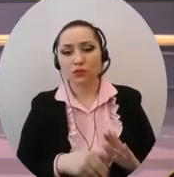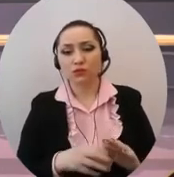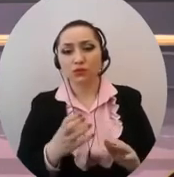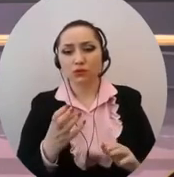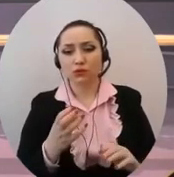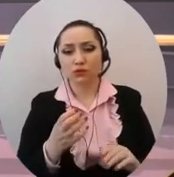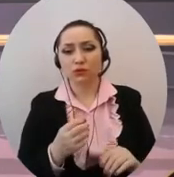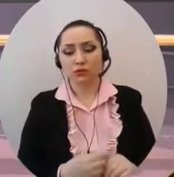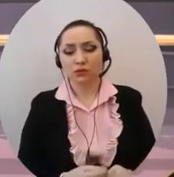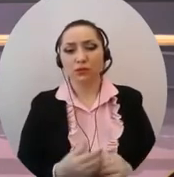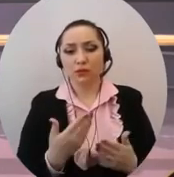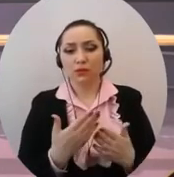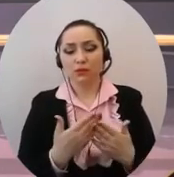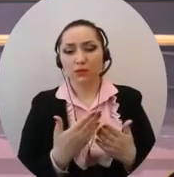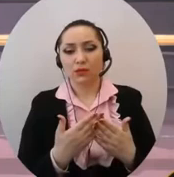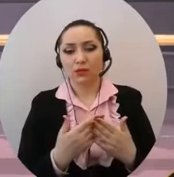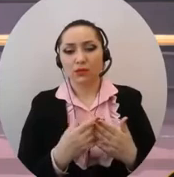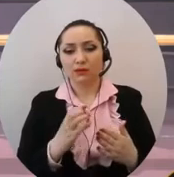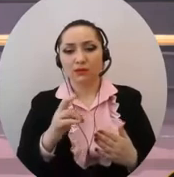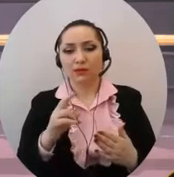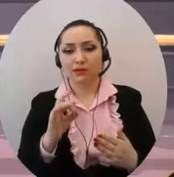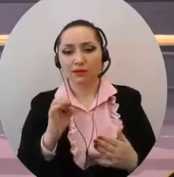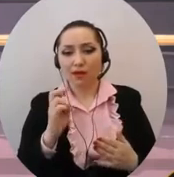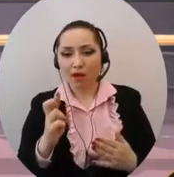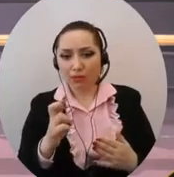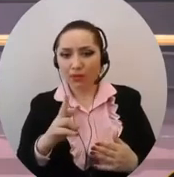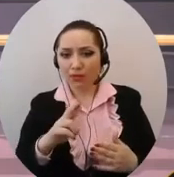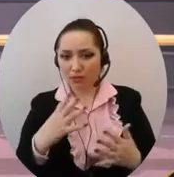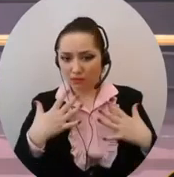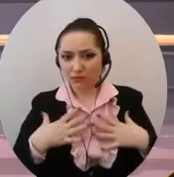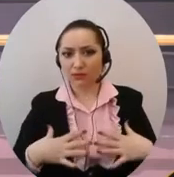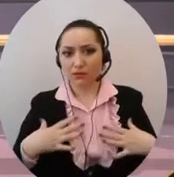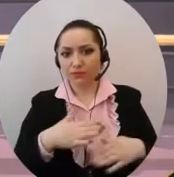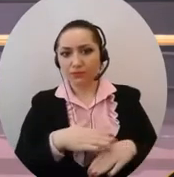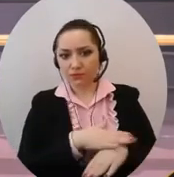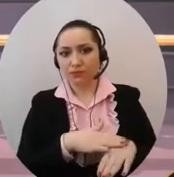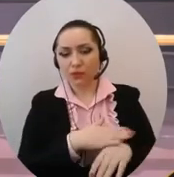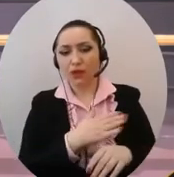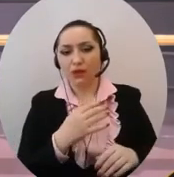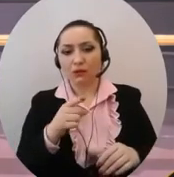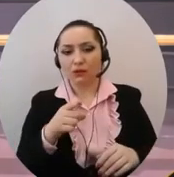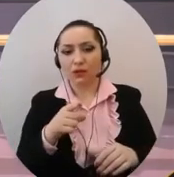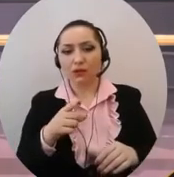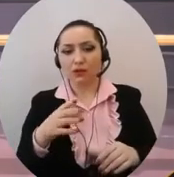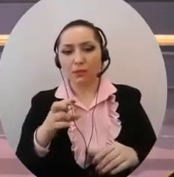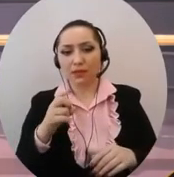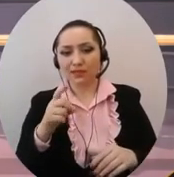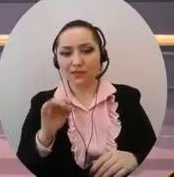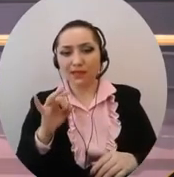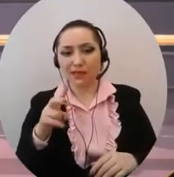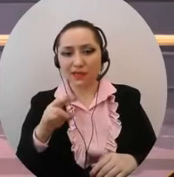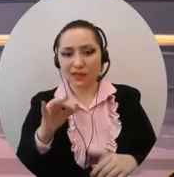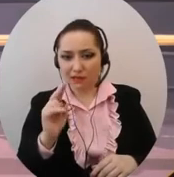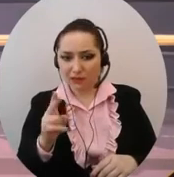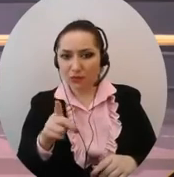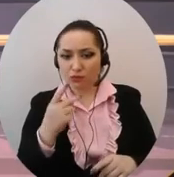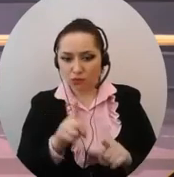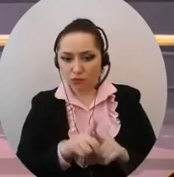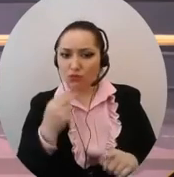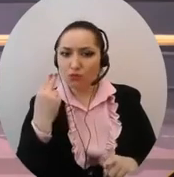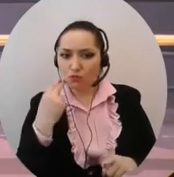например, скраб для тела. Там прям экстракт базилика. Это тоже мощный антиоксидант,